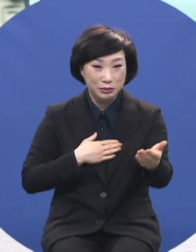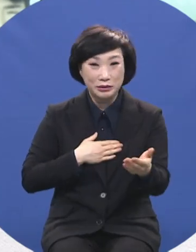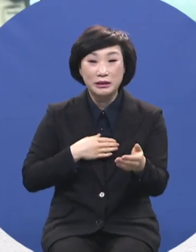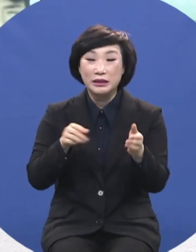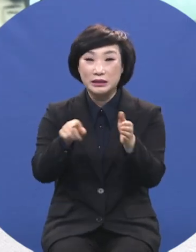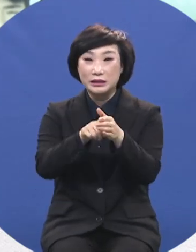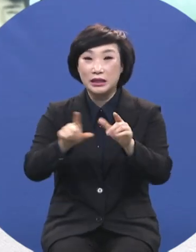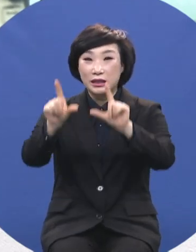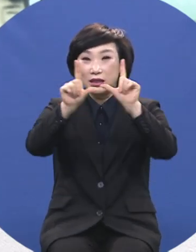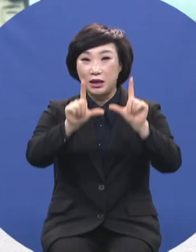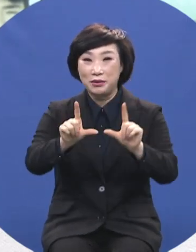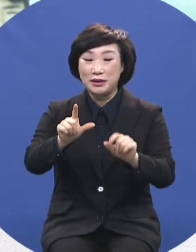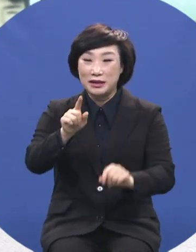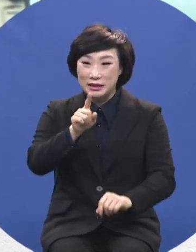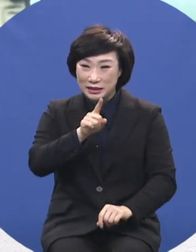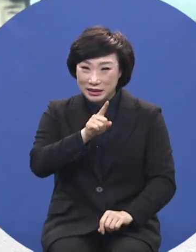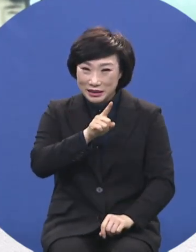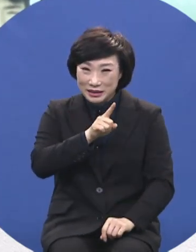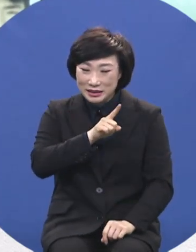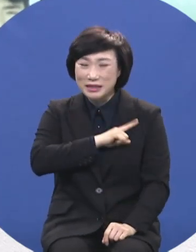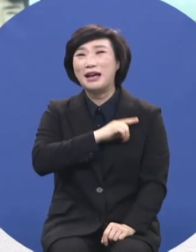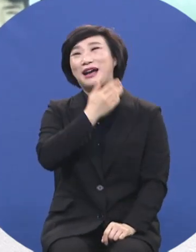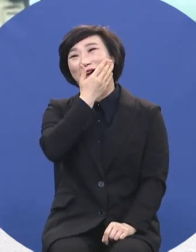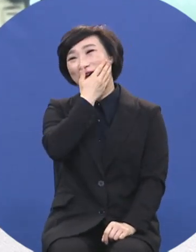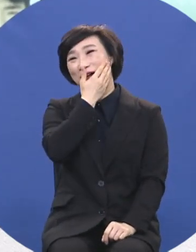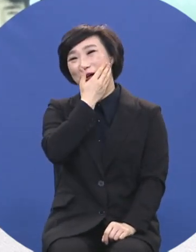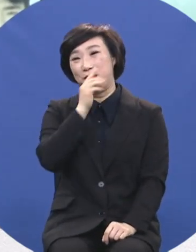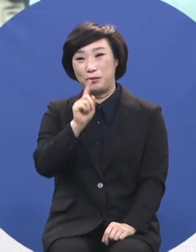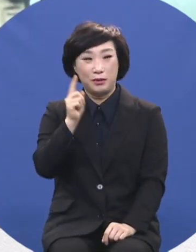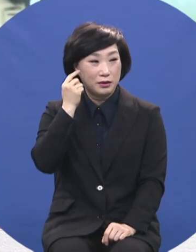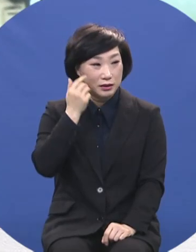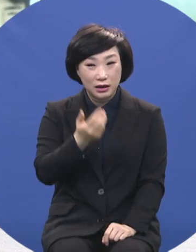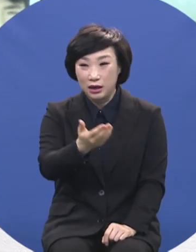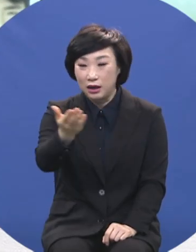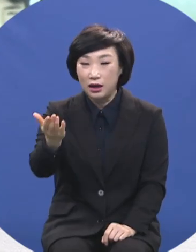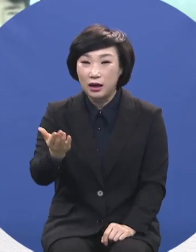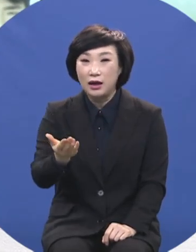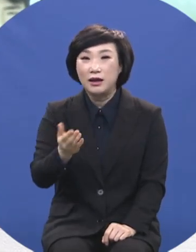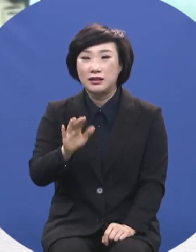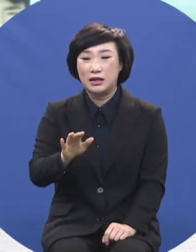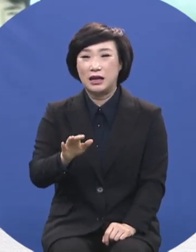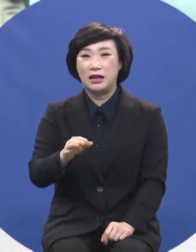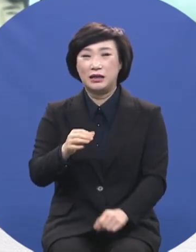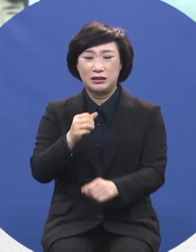신앙생활에 제일 아까운 것이 무엇이냐? 실컷